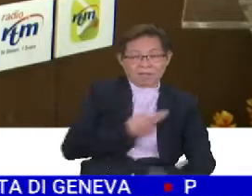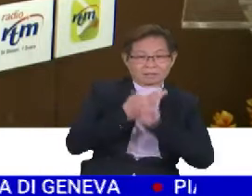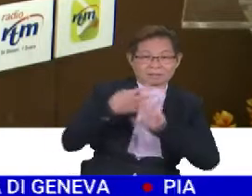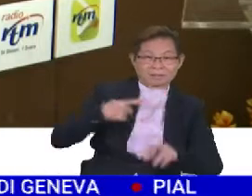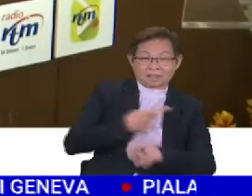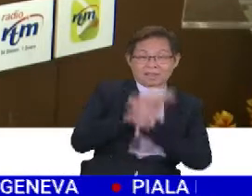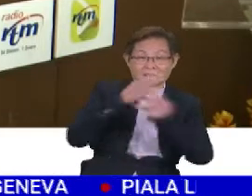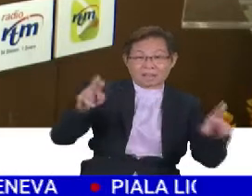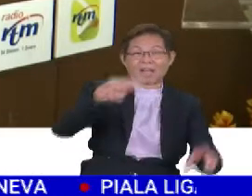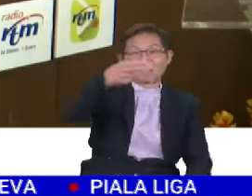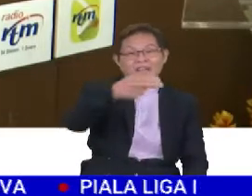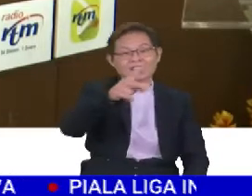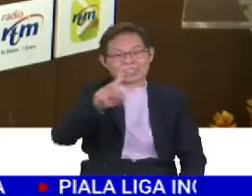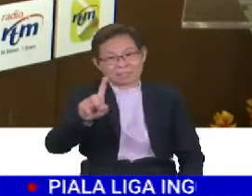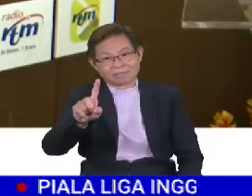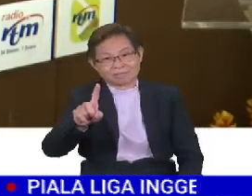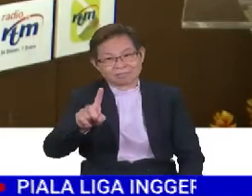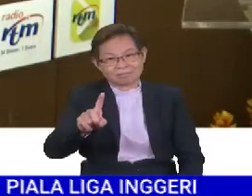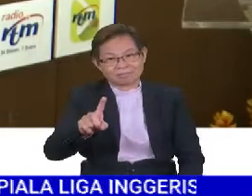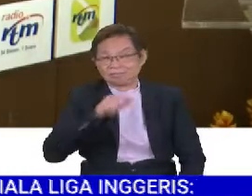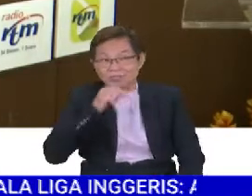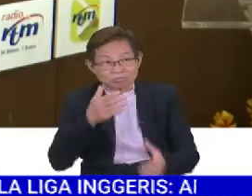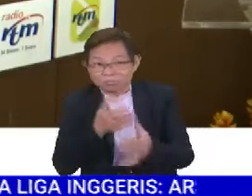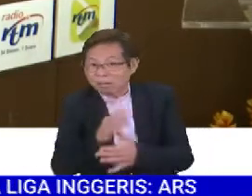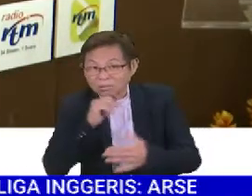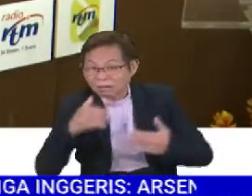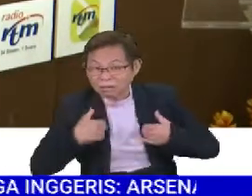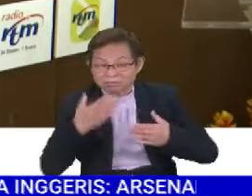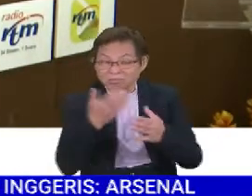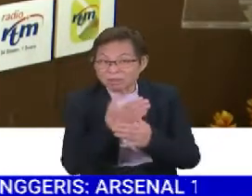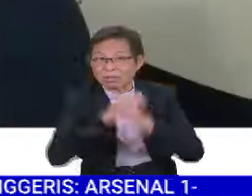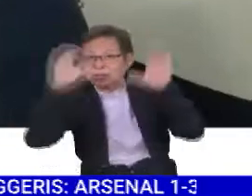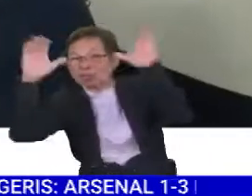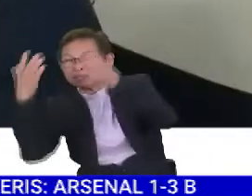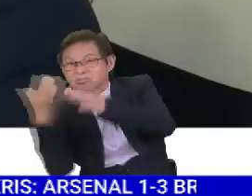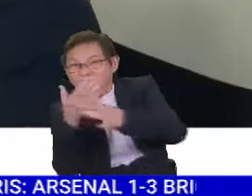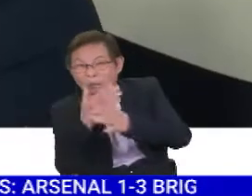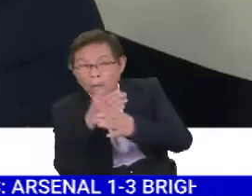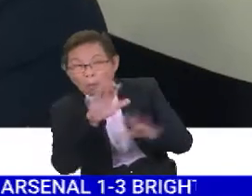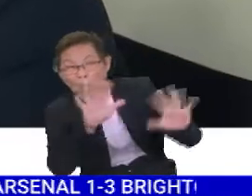kualiti HD ya. Tidak diganggu dengan cuaca.